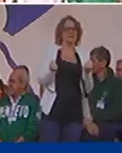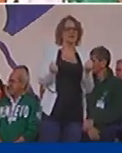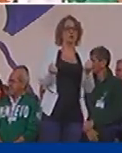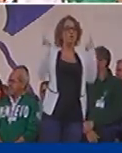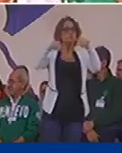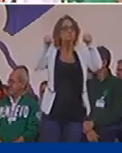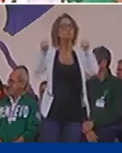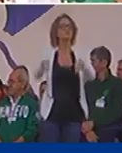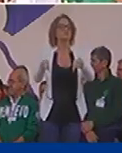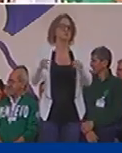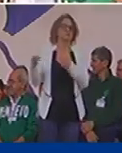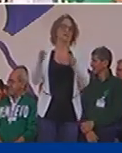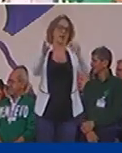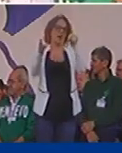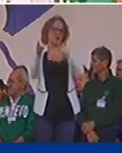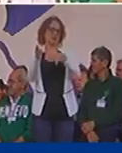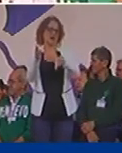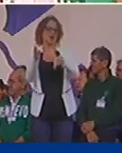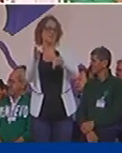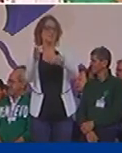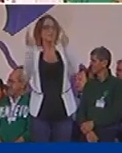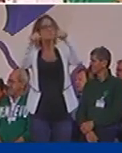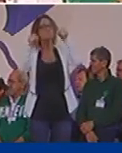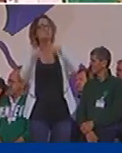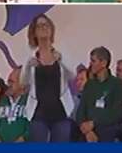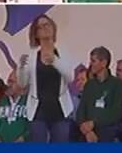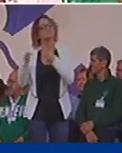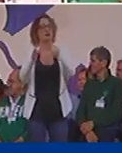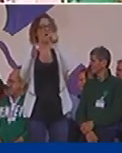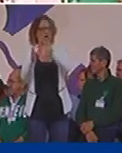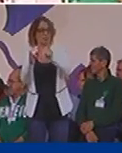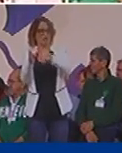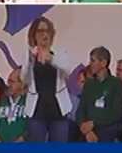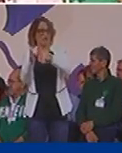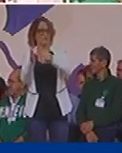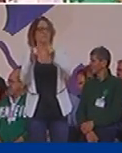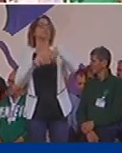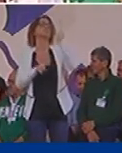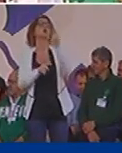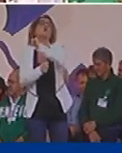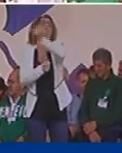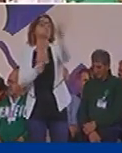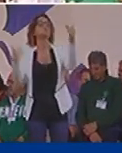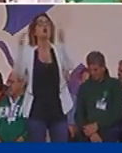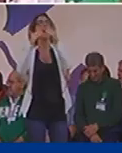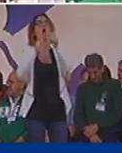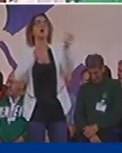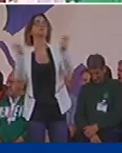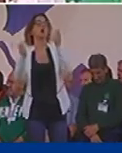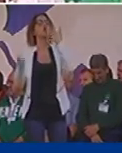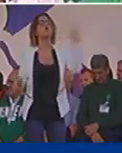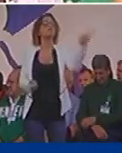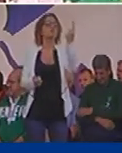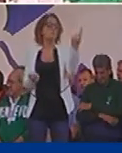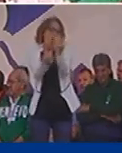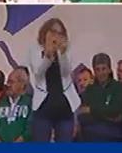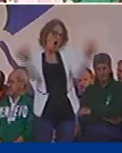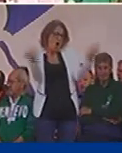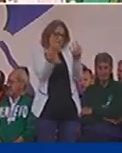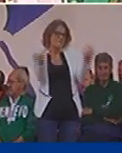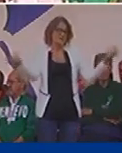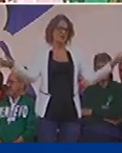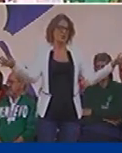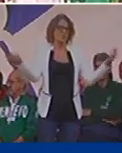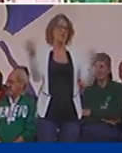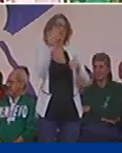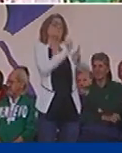Questa è la strada. Questa è la strada. Poi ognuno a casa sua si gestisce come vuole. È ovvio,